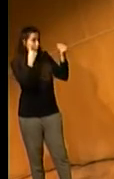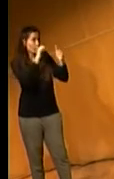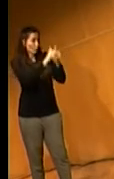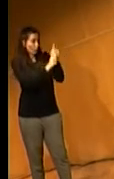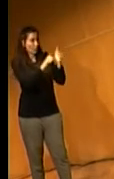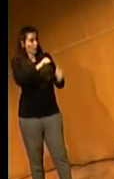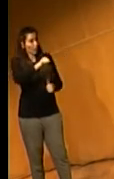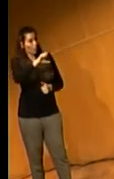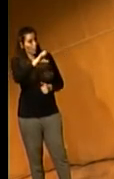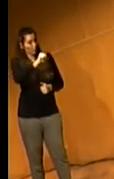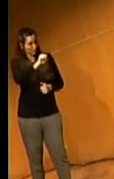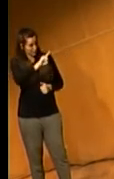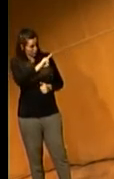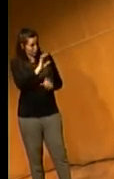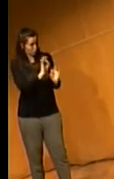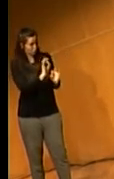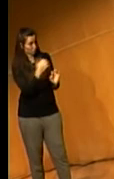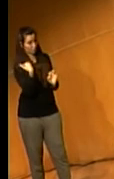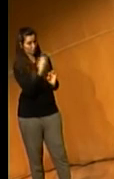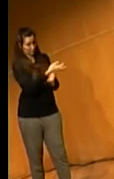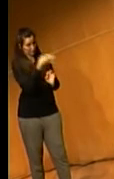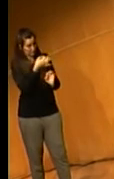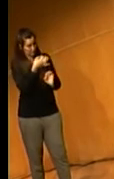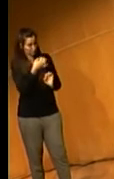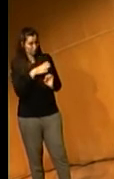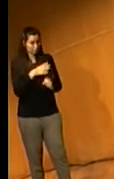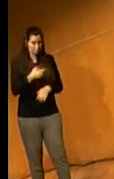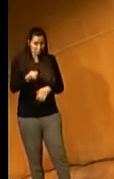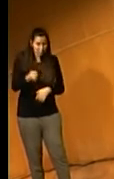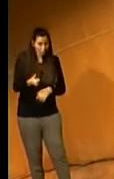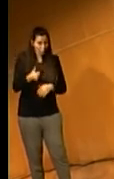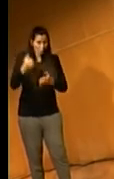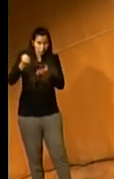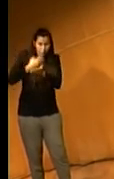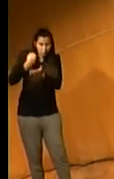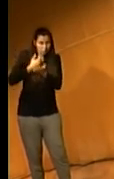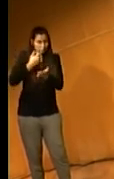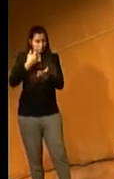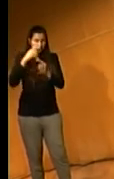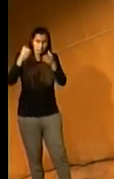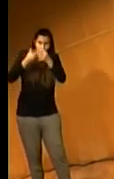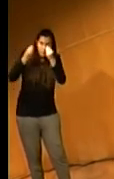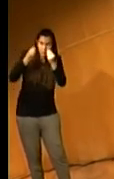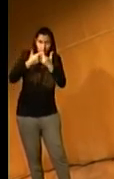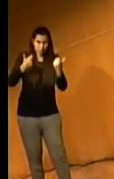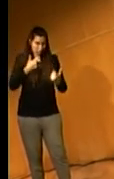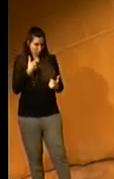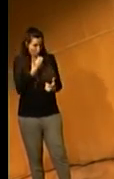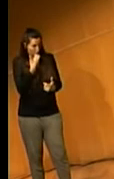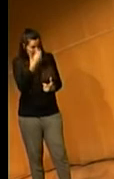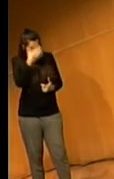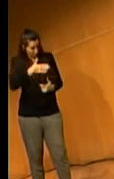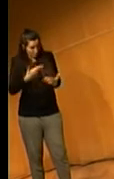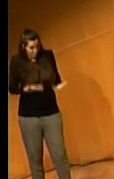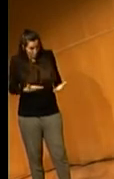l'heure, il n'y a pas beaucoup de bagages et d'outils. Je voulais savoir où s'en était cette question-là d'accompagnement et de proposition de